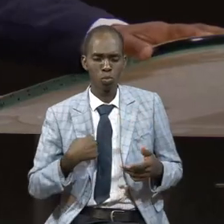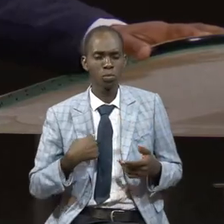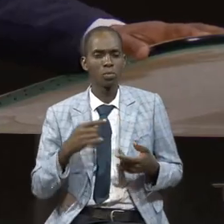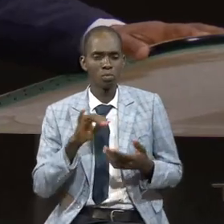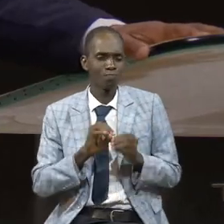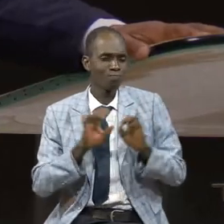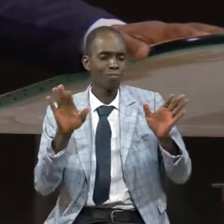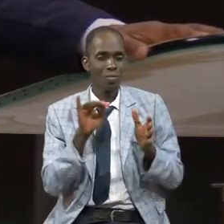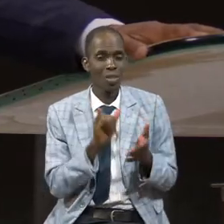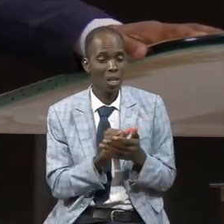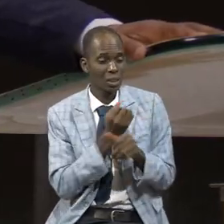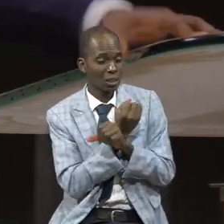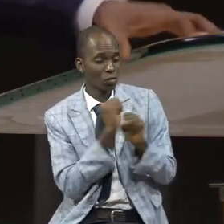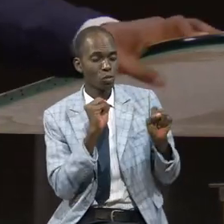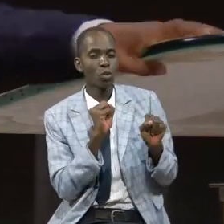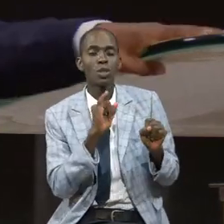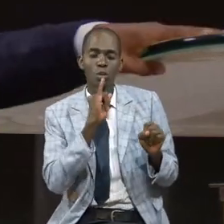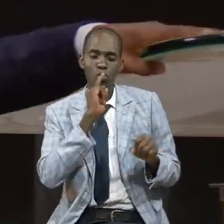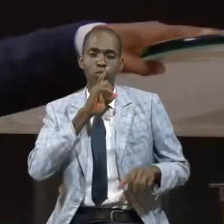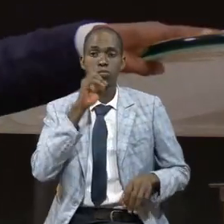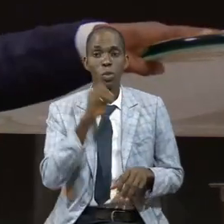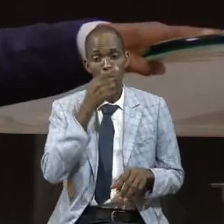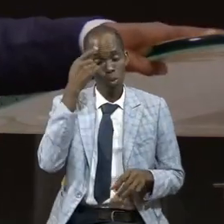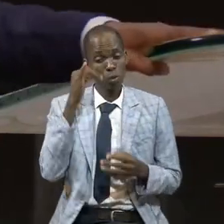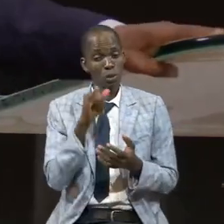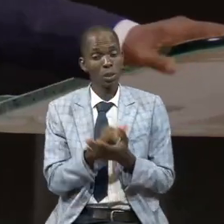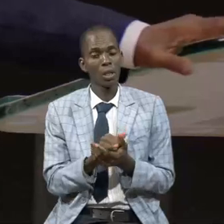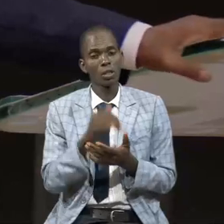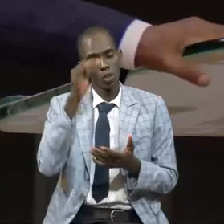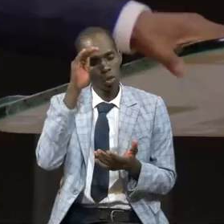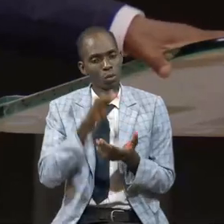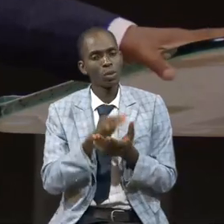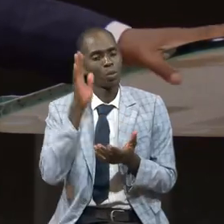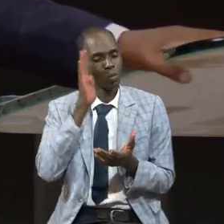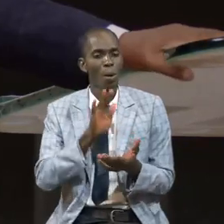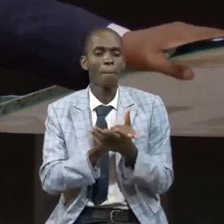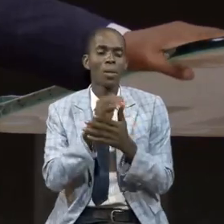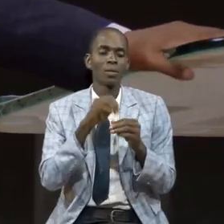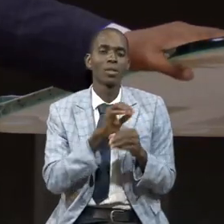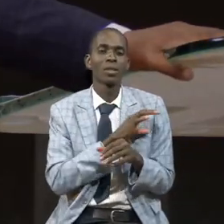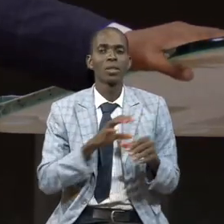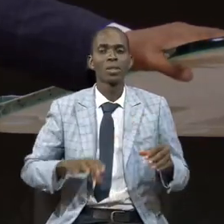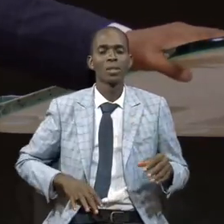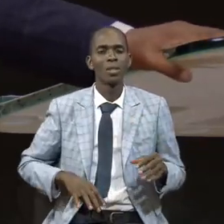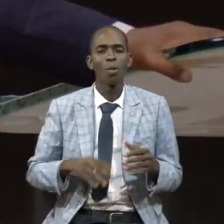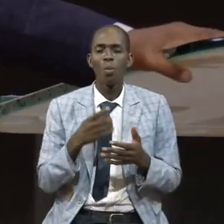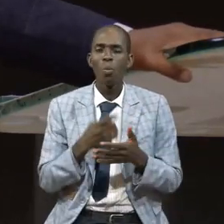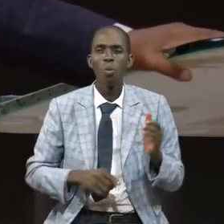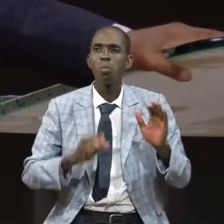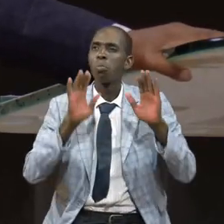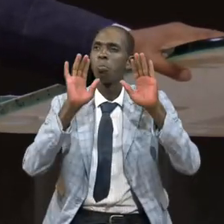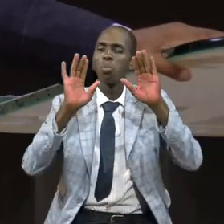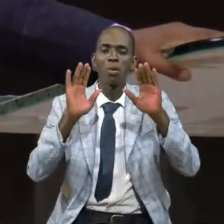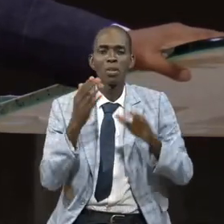vrai. À cause de cela, il croit en vous, il croit au Seigneur. Que c'est merveilleux quand